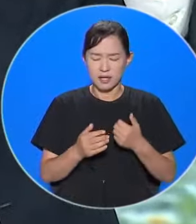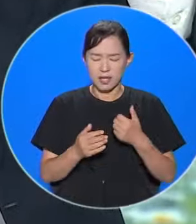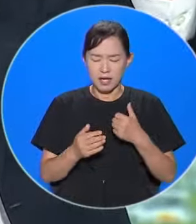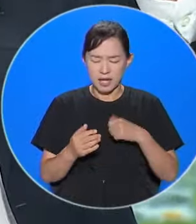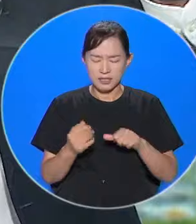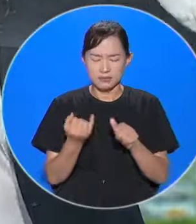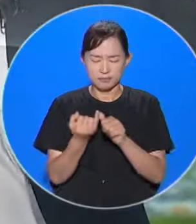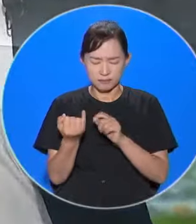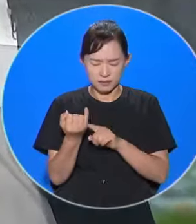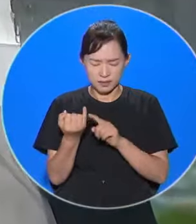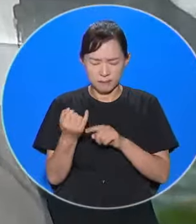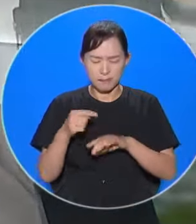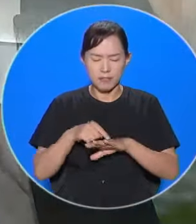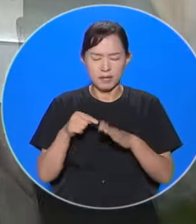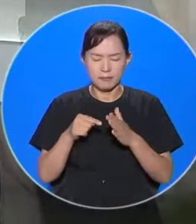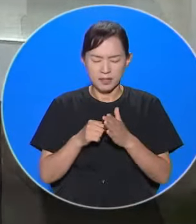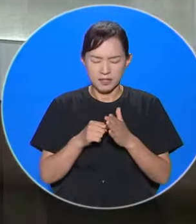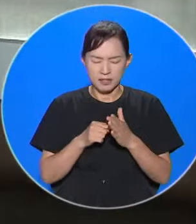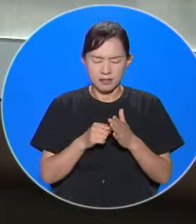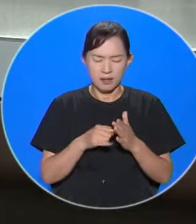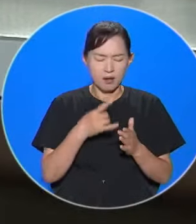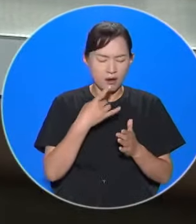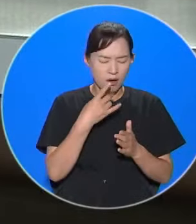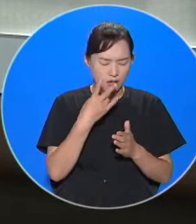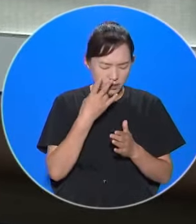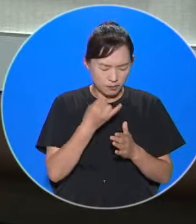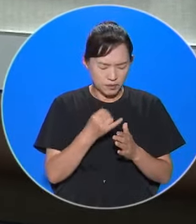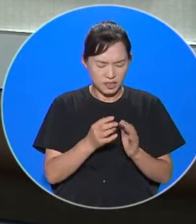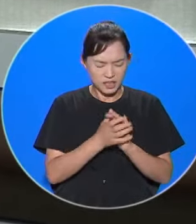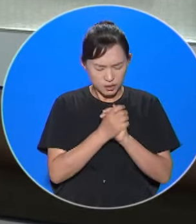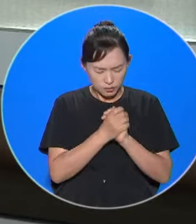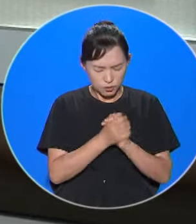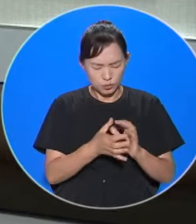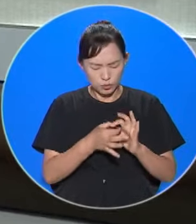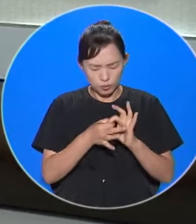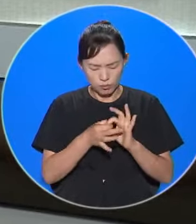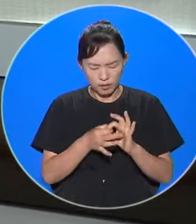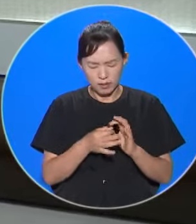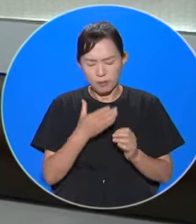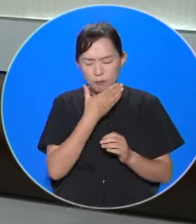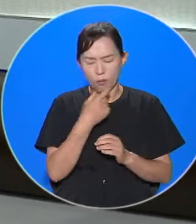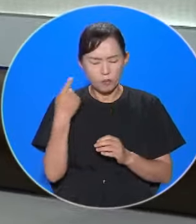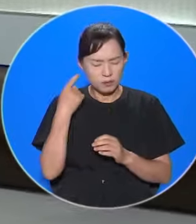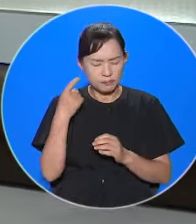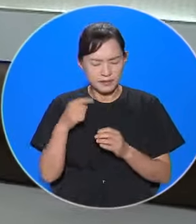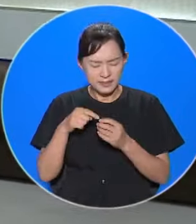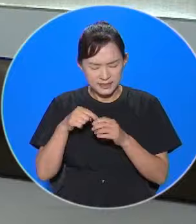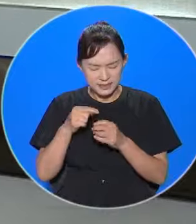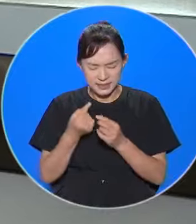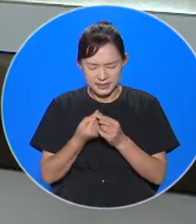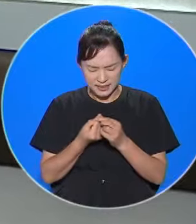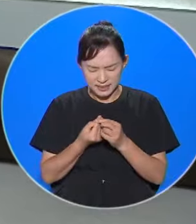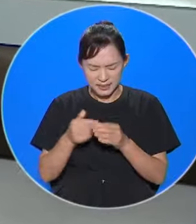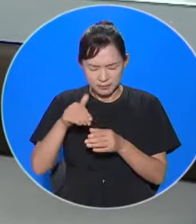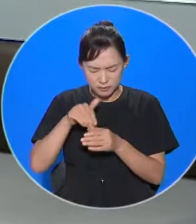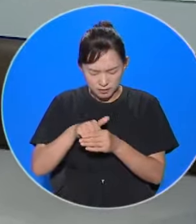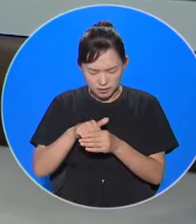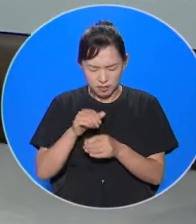가운데 우리 시어머니의 기도를 통하여 하나님 아버지 복음의 씨앗이 심겨질 수 있도록 주님 역사하여